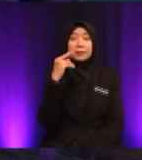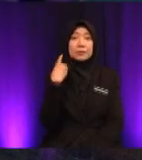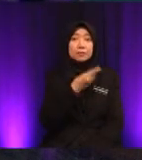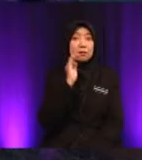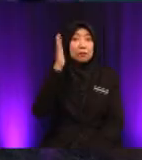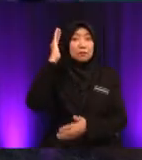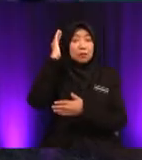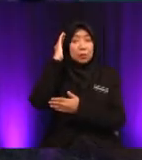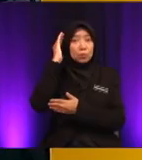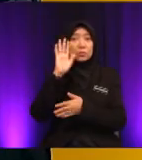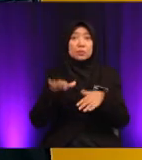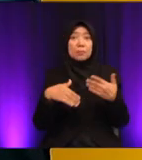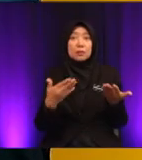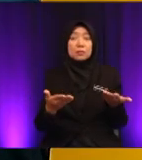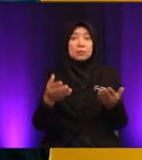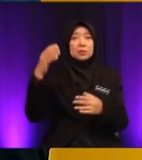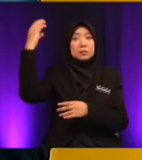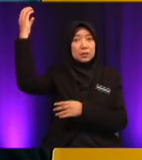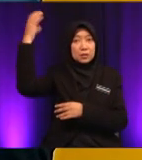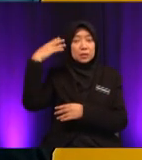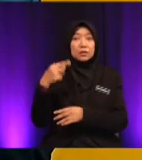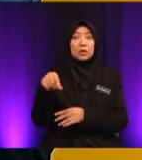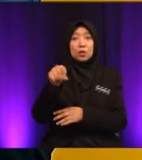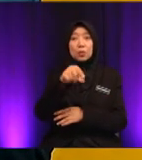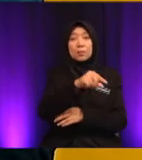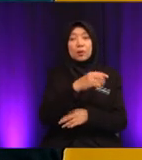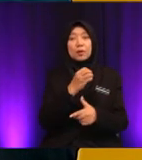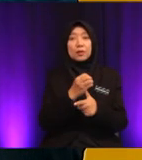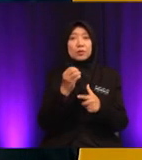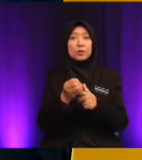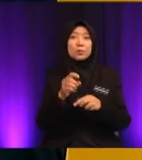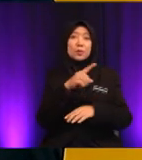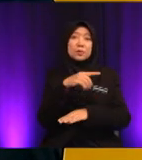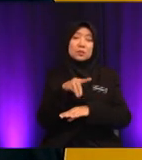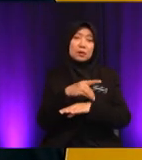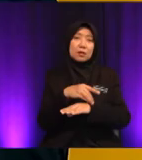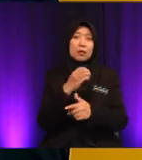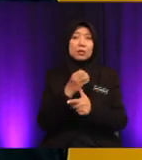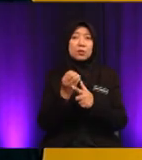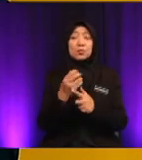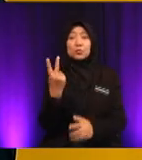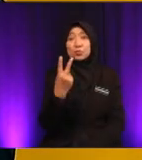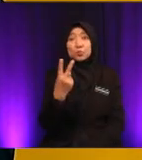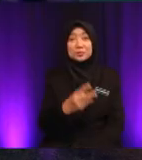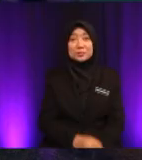ini sebenarnya dia bersifat gelombang atau pun bersifat Zara ataupun kedua-duanya sekalian